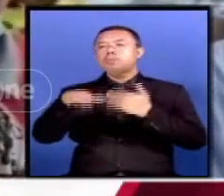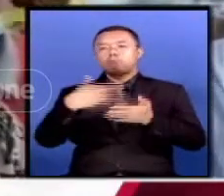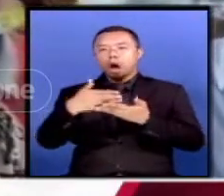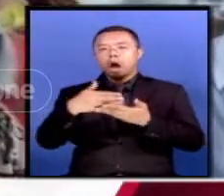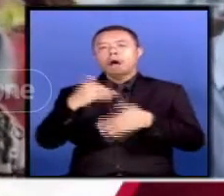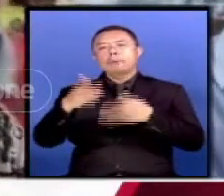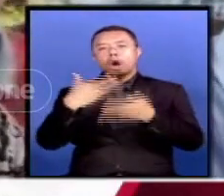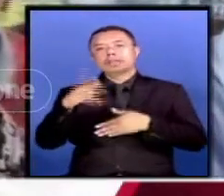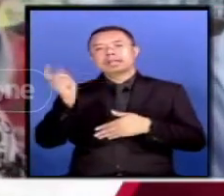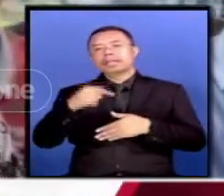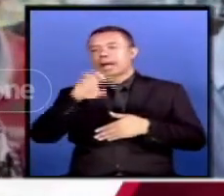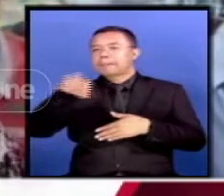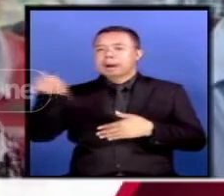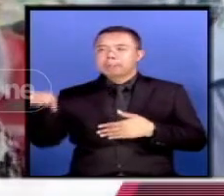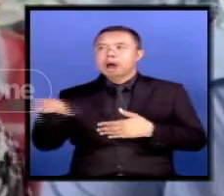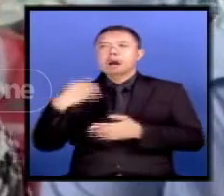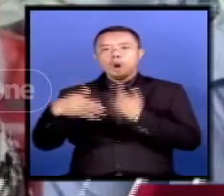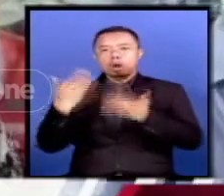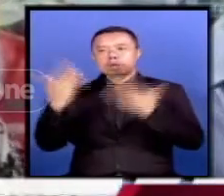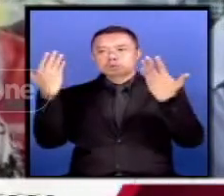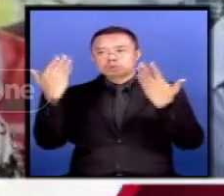raw material, kemudian